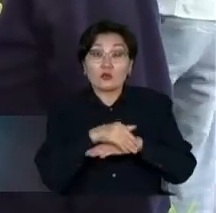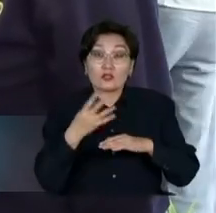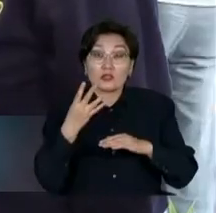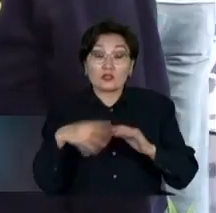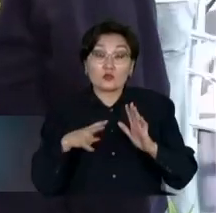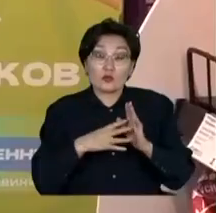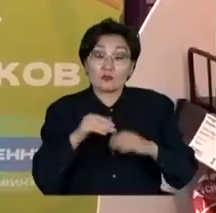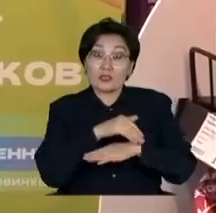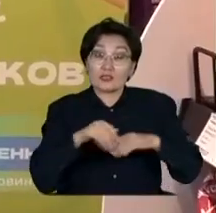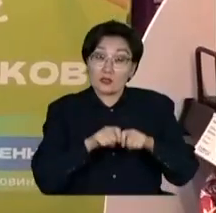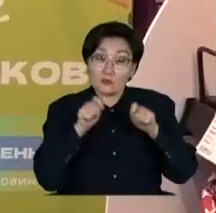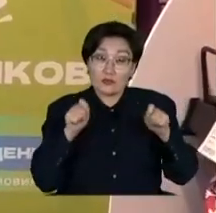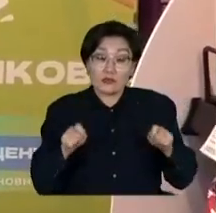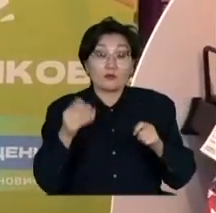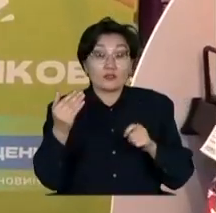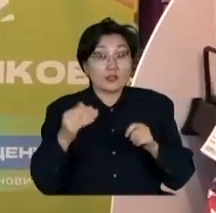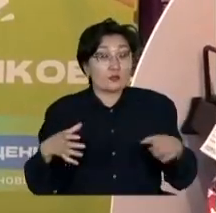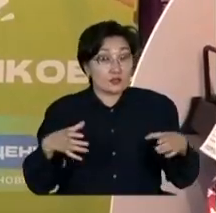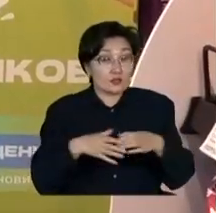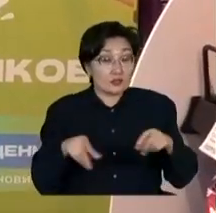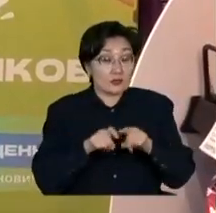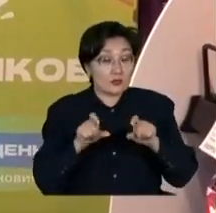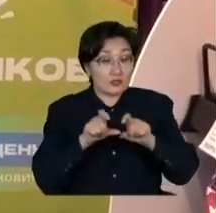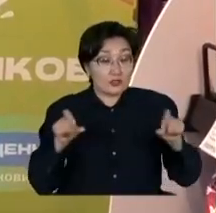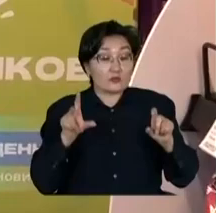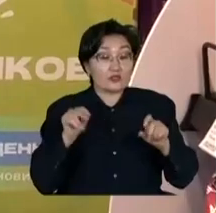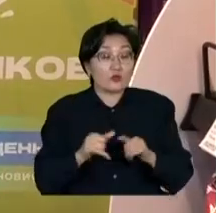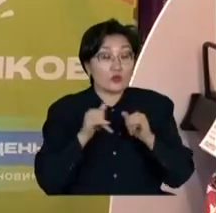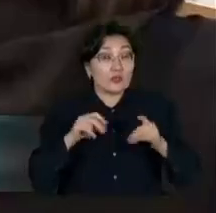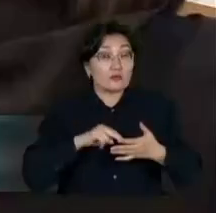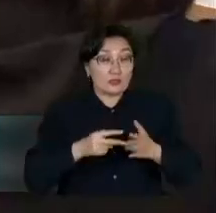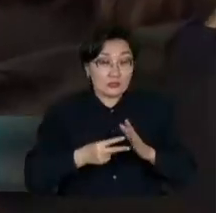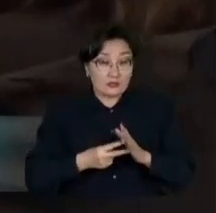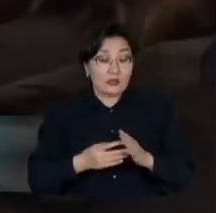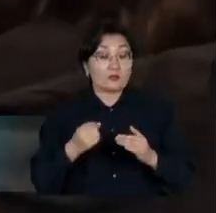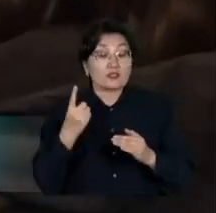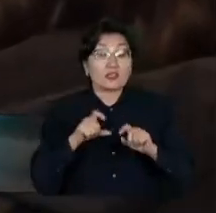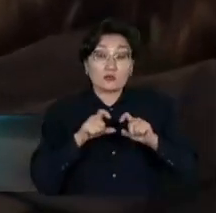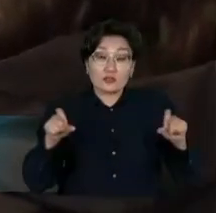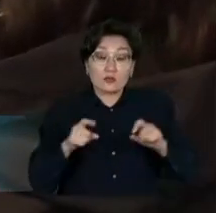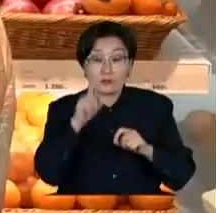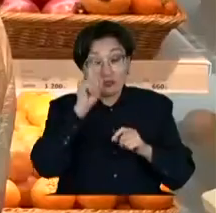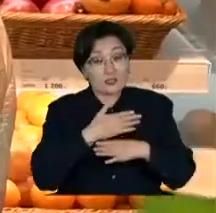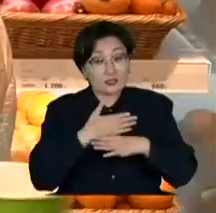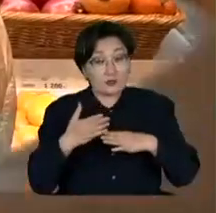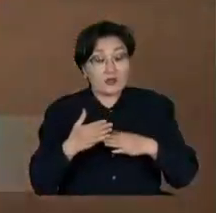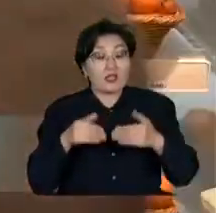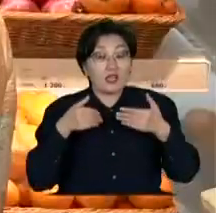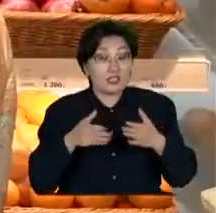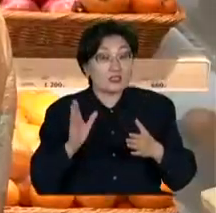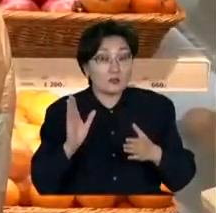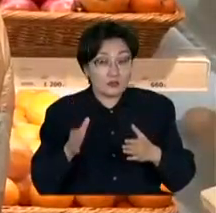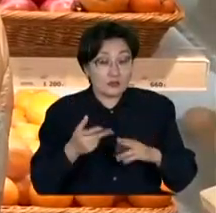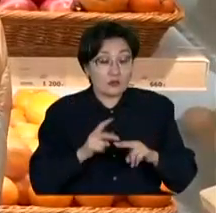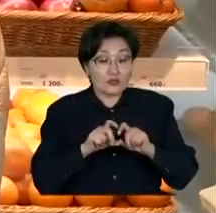мекенжайында орналасқан. Ерба Фреш компаниясы мұндай дүкендер санын ұлғайтпақ ниетте. Тағы бір сауда орны бір айдан кейін есігін айқара ашады.